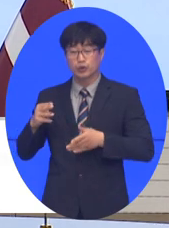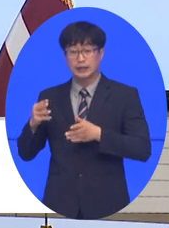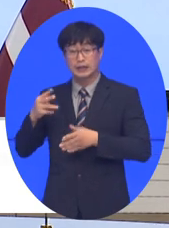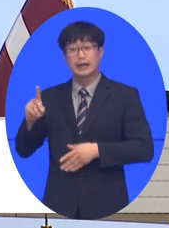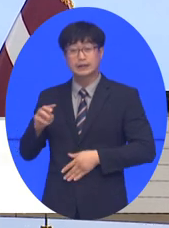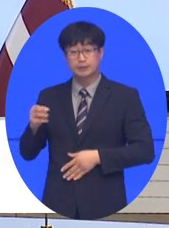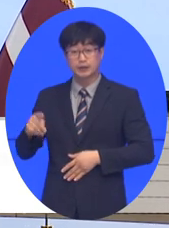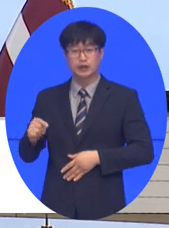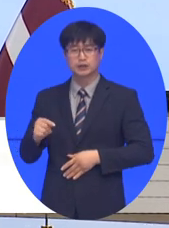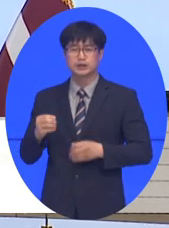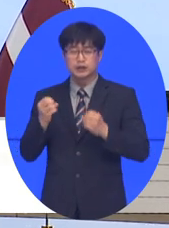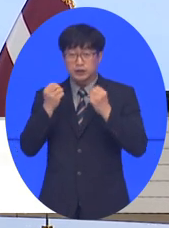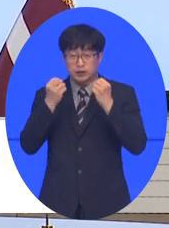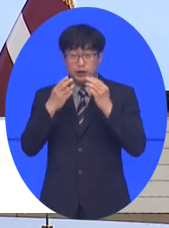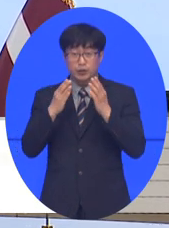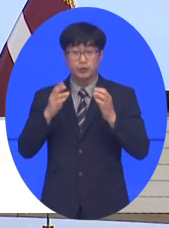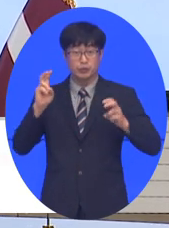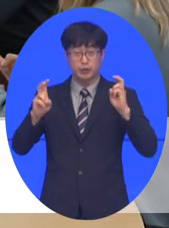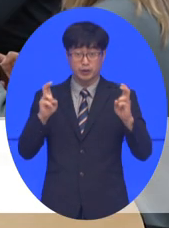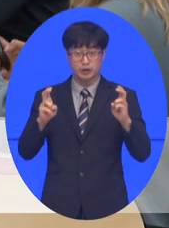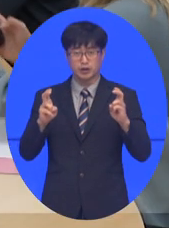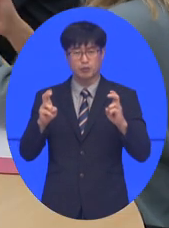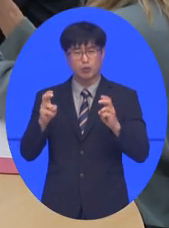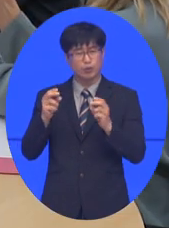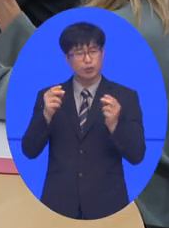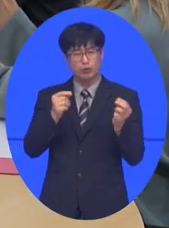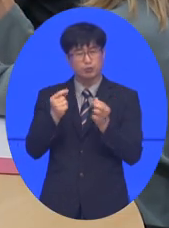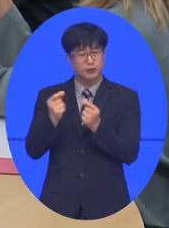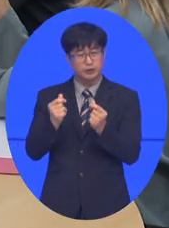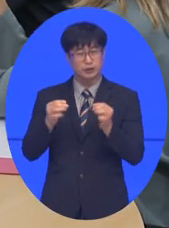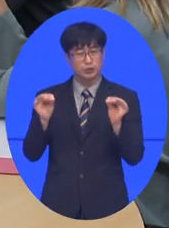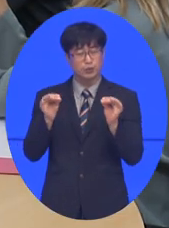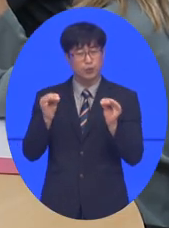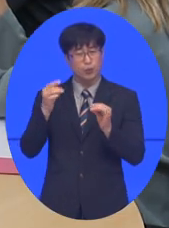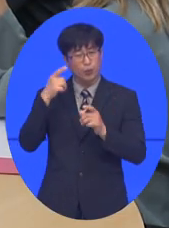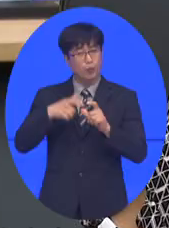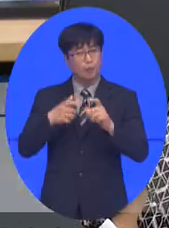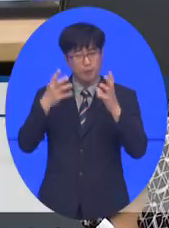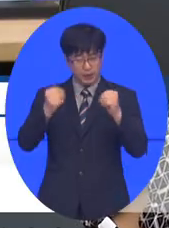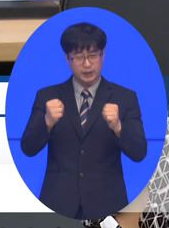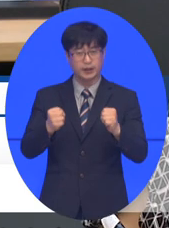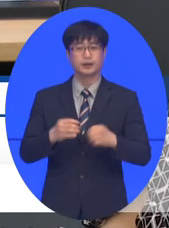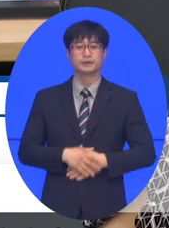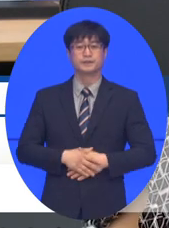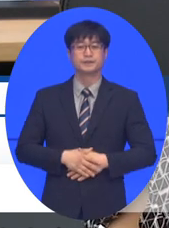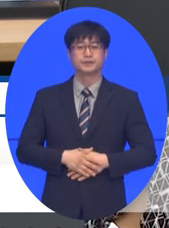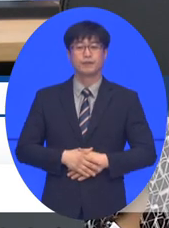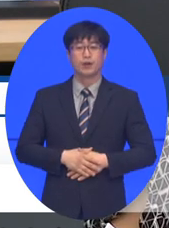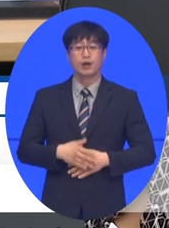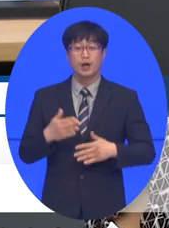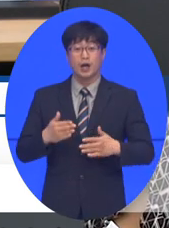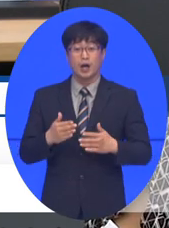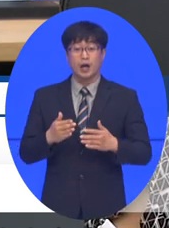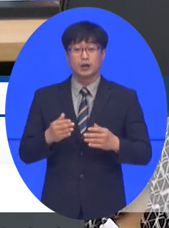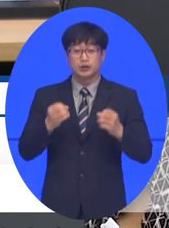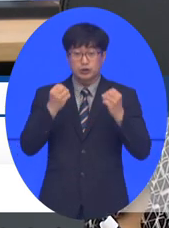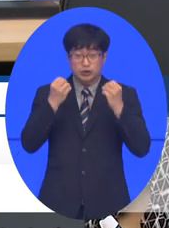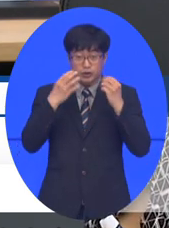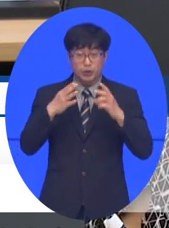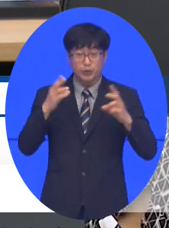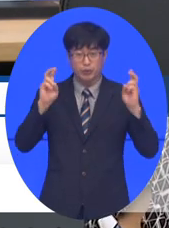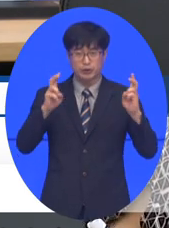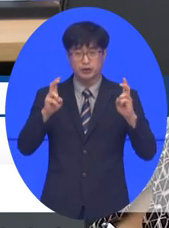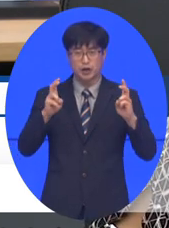혁신 등 비슷한 고민을 하고 있다며 함께 할 것을 약속했습니다. 또한 제가 늘 스타트업 천국, 또 그런